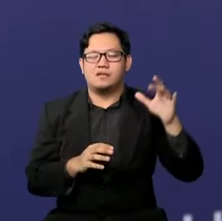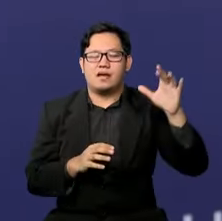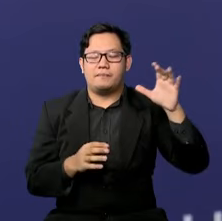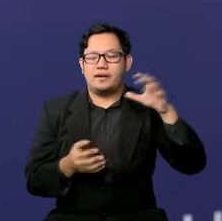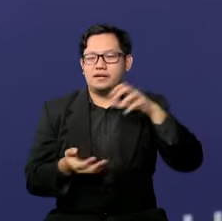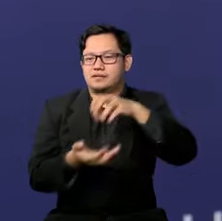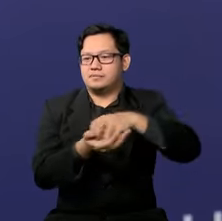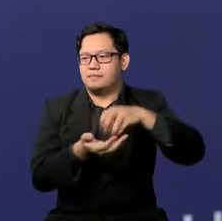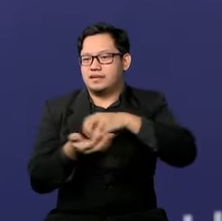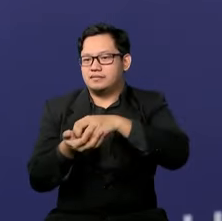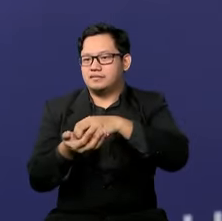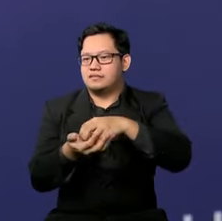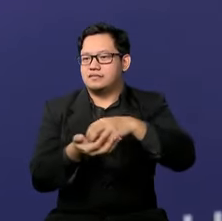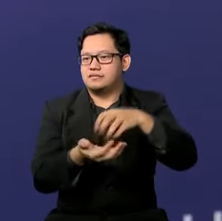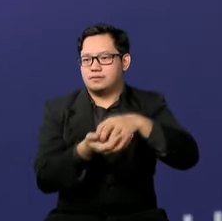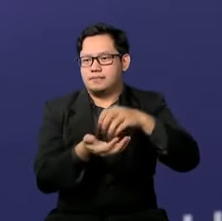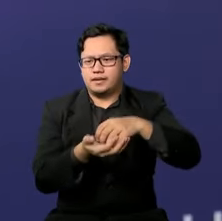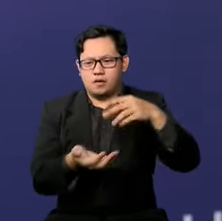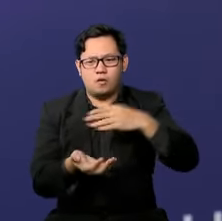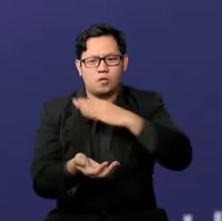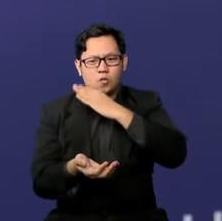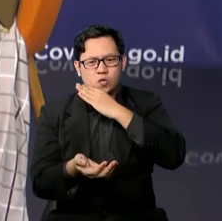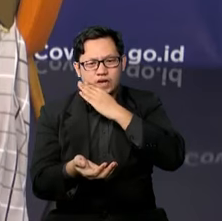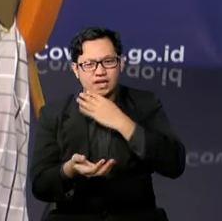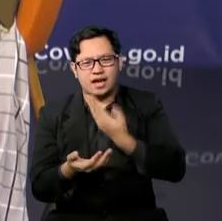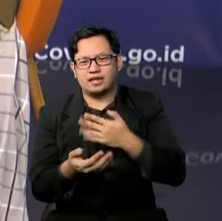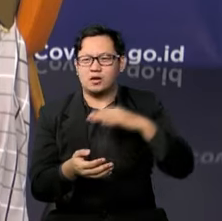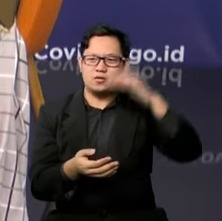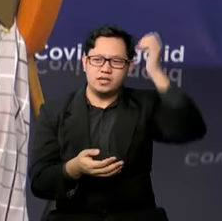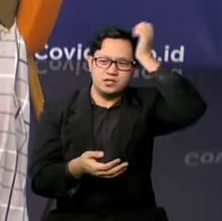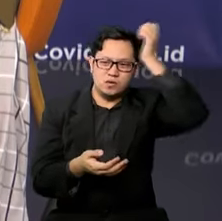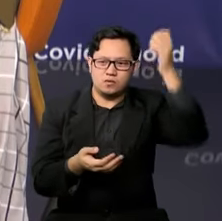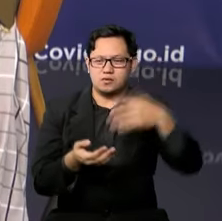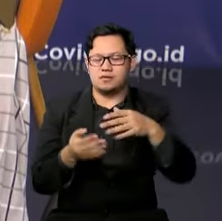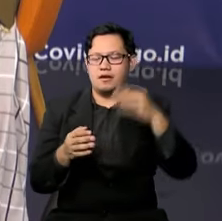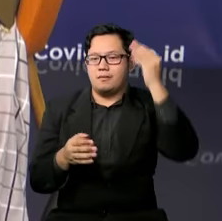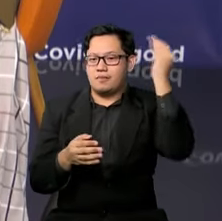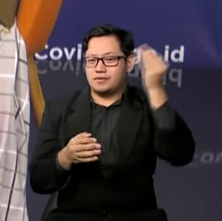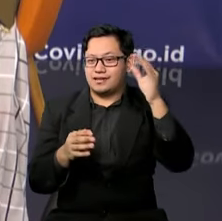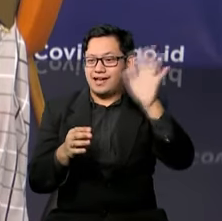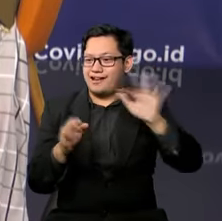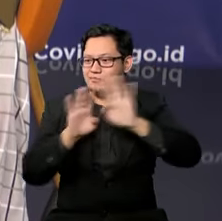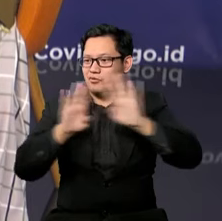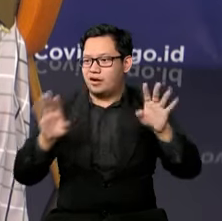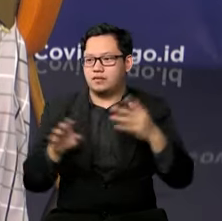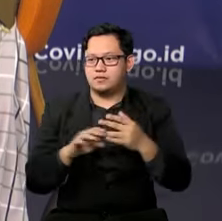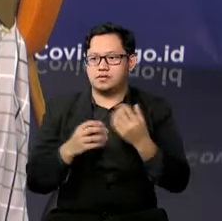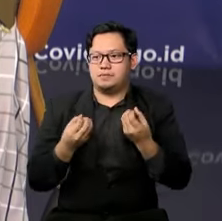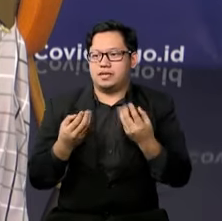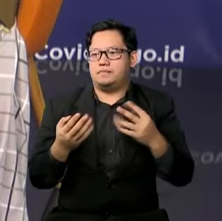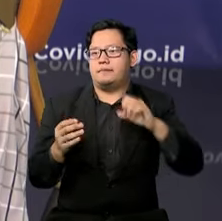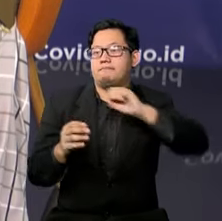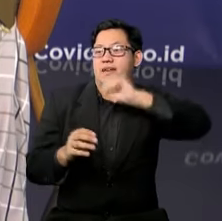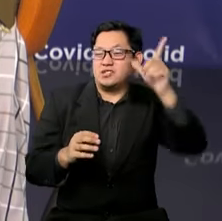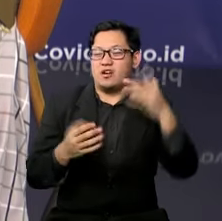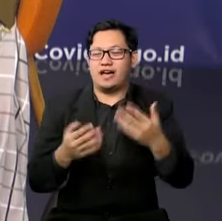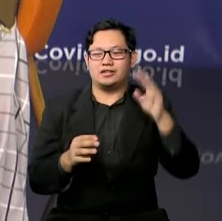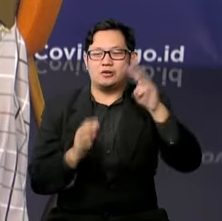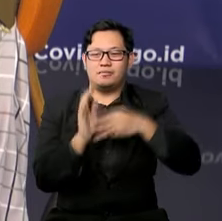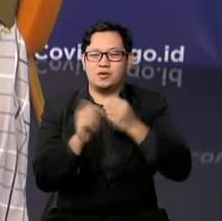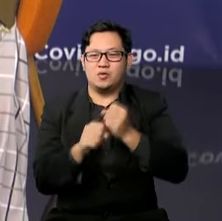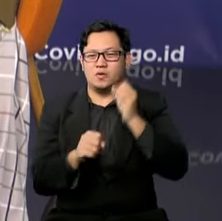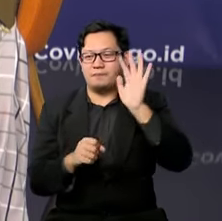besok nih Saya pindah jadi orange beli pulsa untuk lagi dong nah ternyata pemerintah untuk daerah-daerah sektor yang sudah dibuka kita